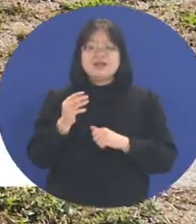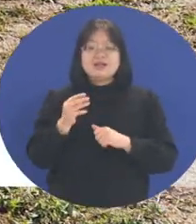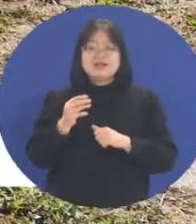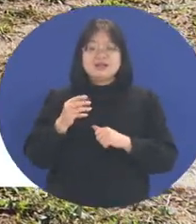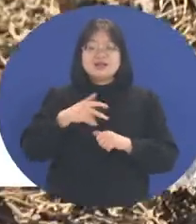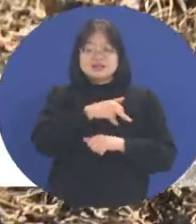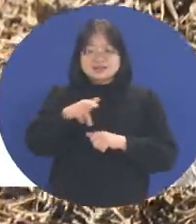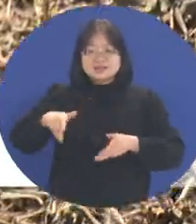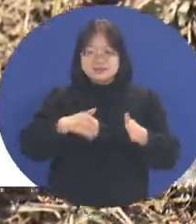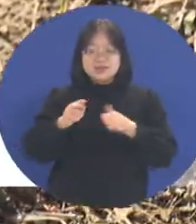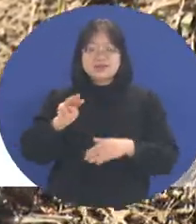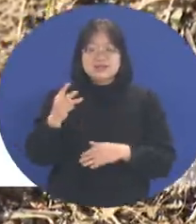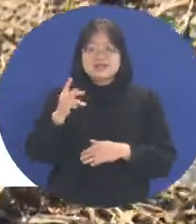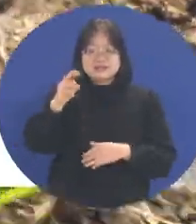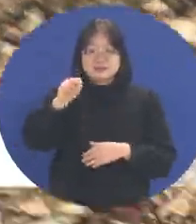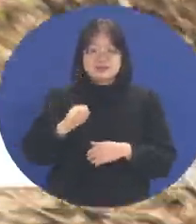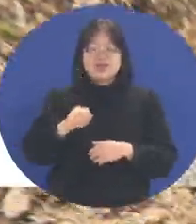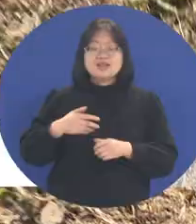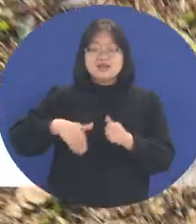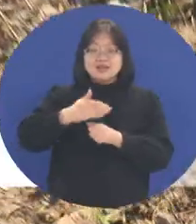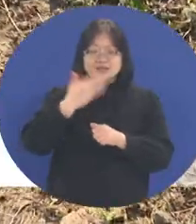구간에서 환경을지를